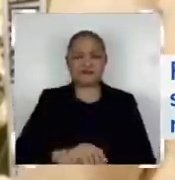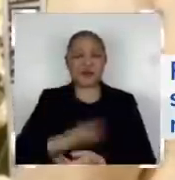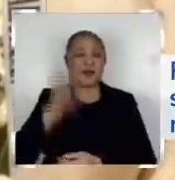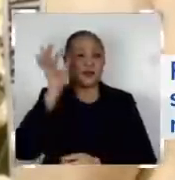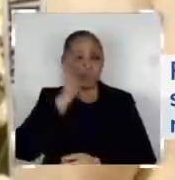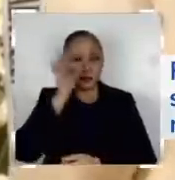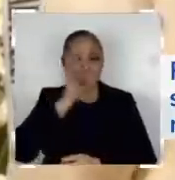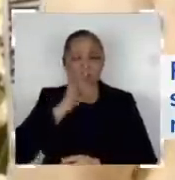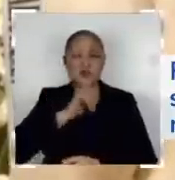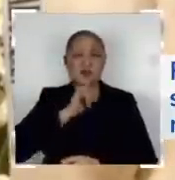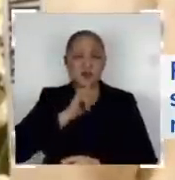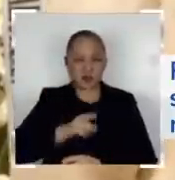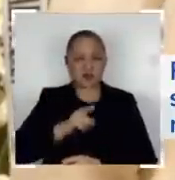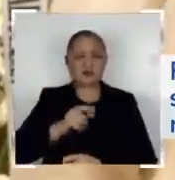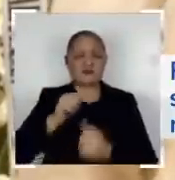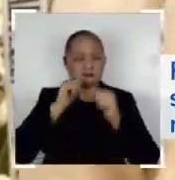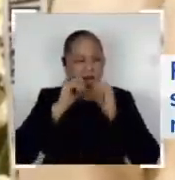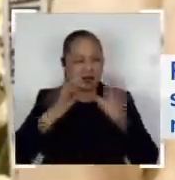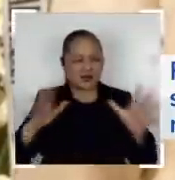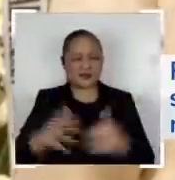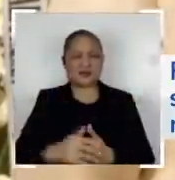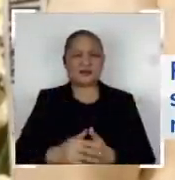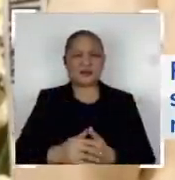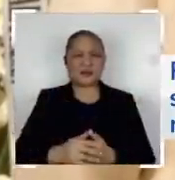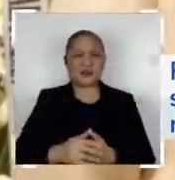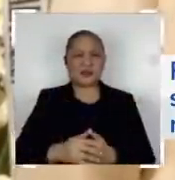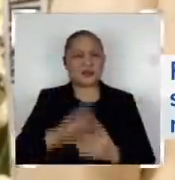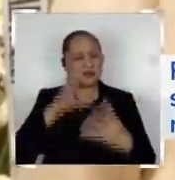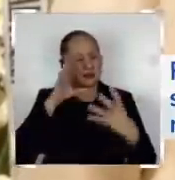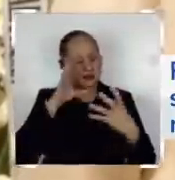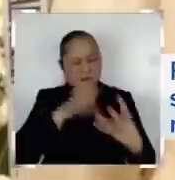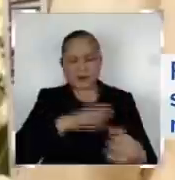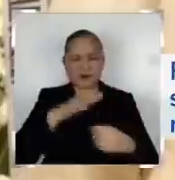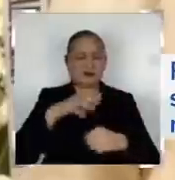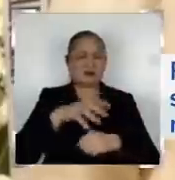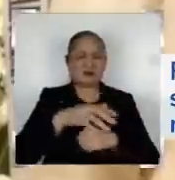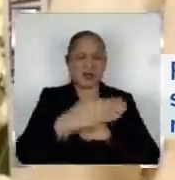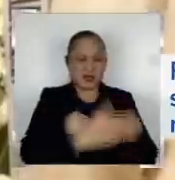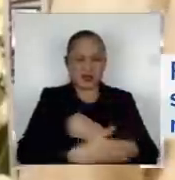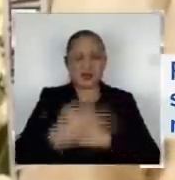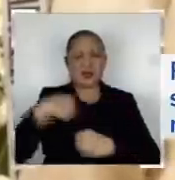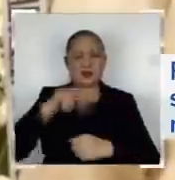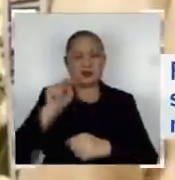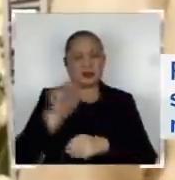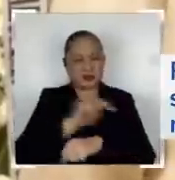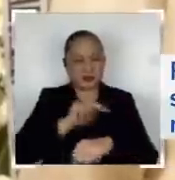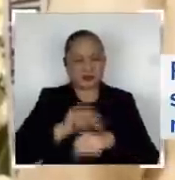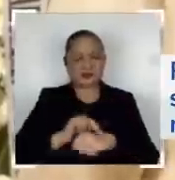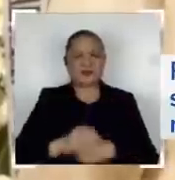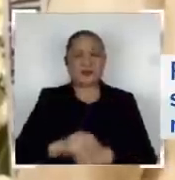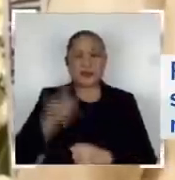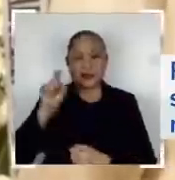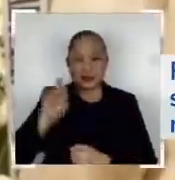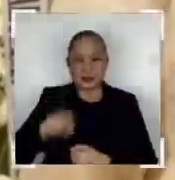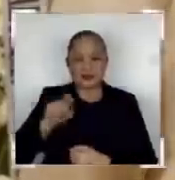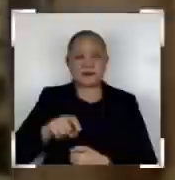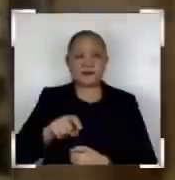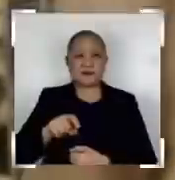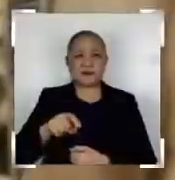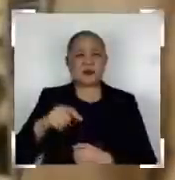na pinagpala sa isang mayamang bansa sa ating kalikasan. Kaya kailangan mamuhay tayo